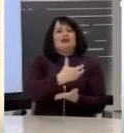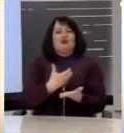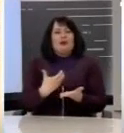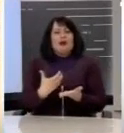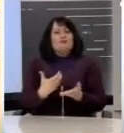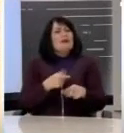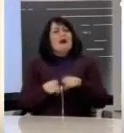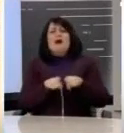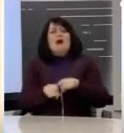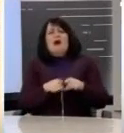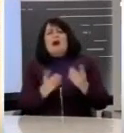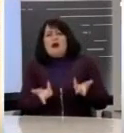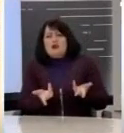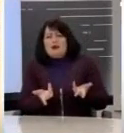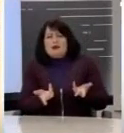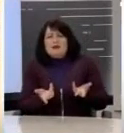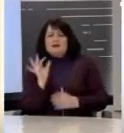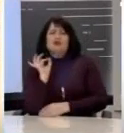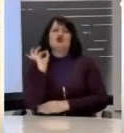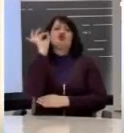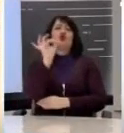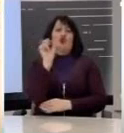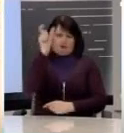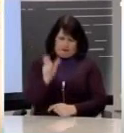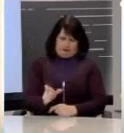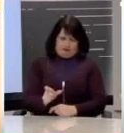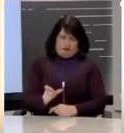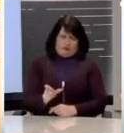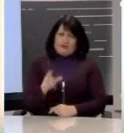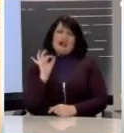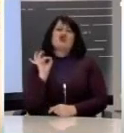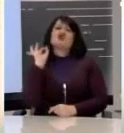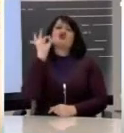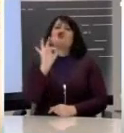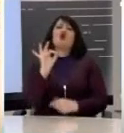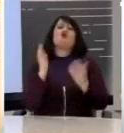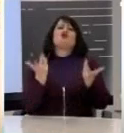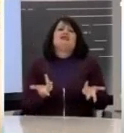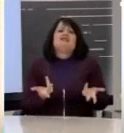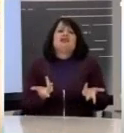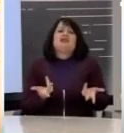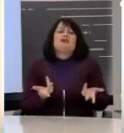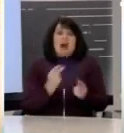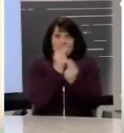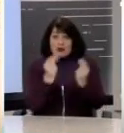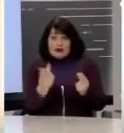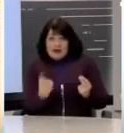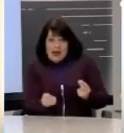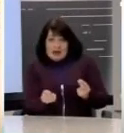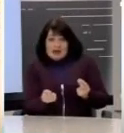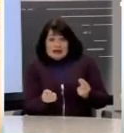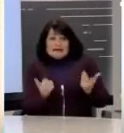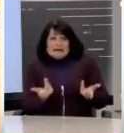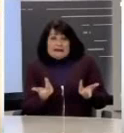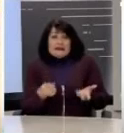εξαρτάται πρώτα απ' όλα από τον στόχο τον ίδιο. Και ο στόχος, τι απόδοση θα έχει, για παράδειγμα, ένα